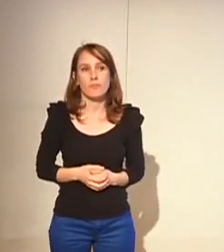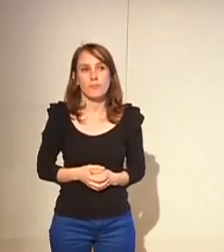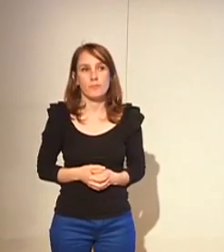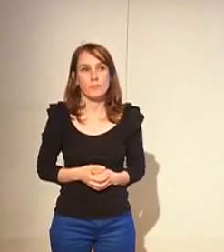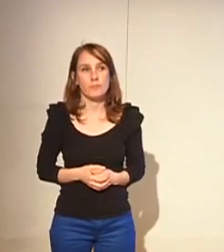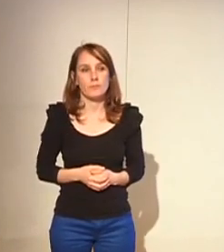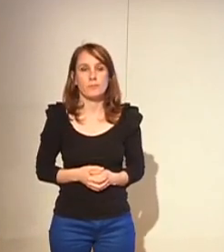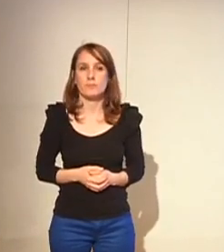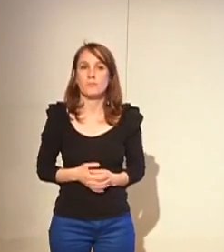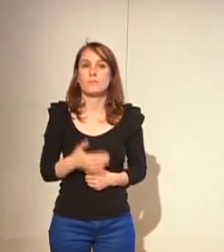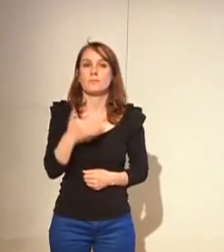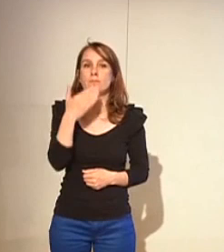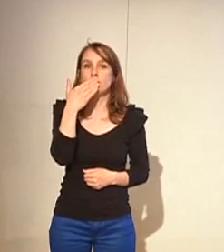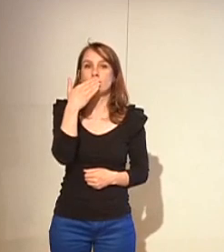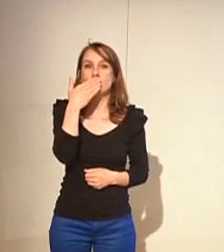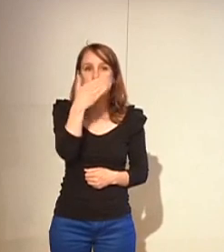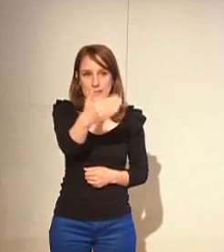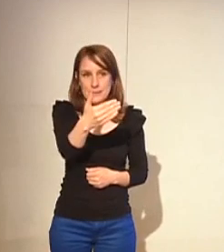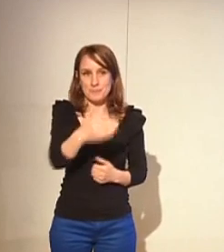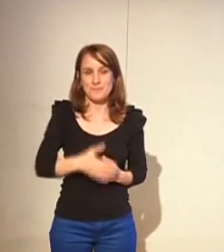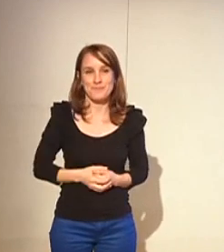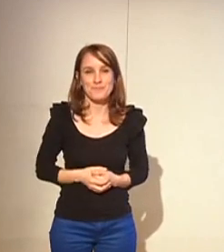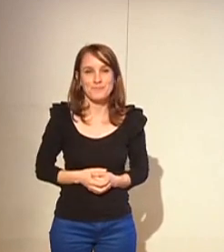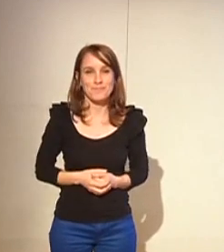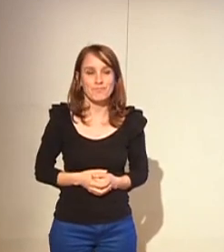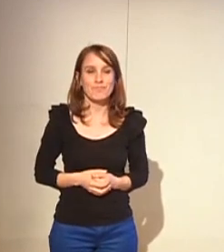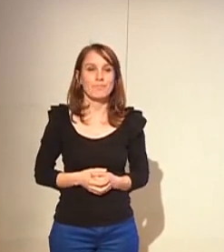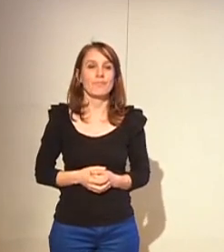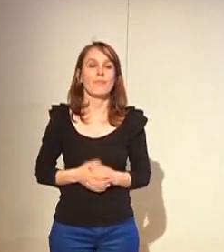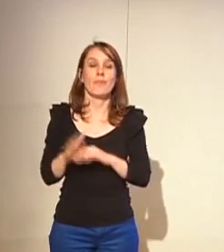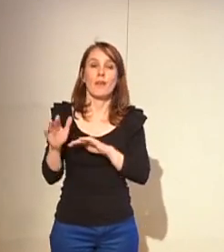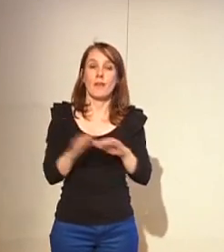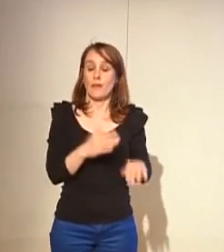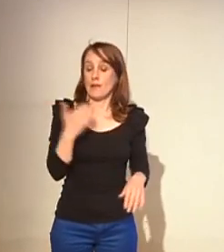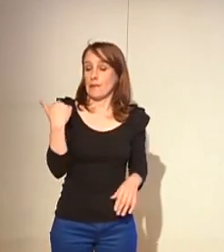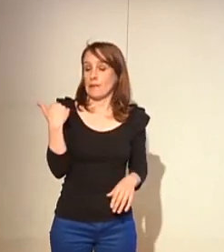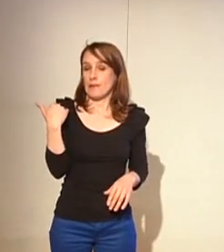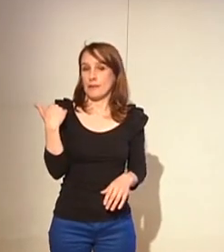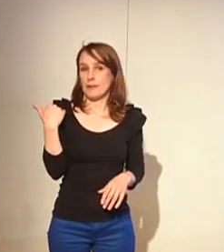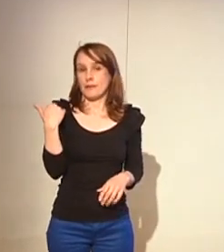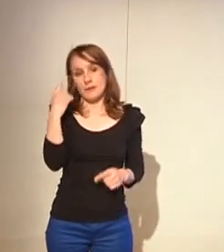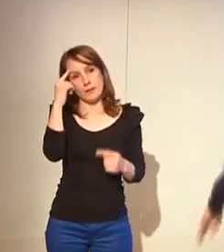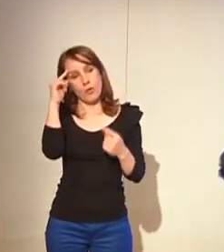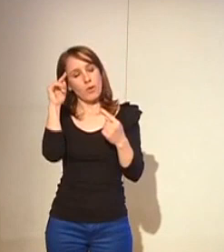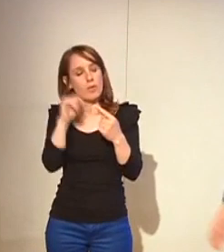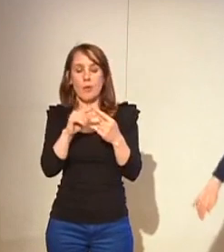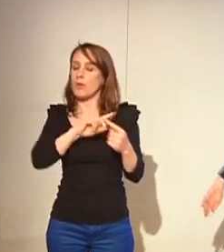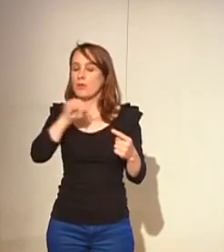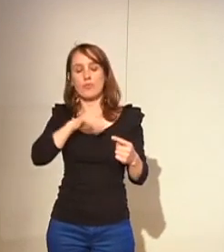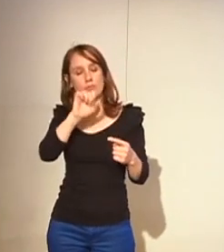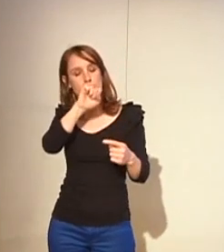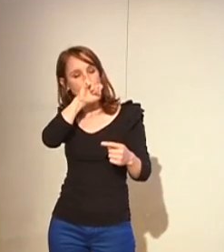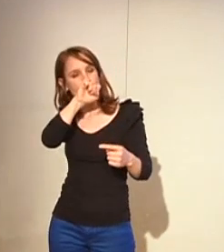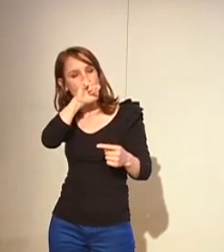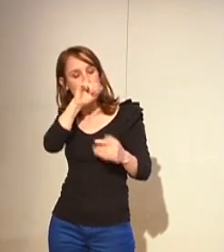remercie merci pour ces interventions euh nous avons fait le choix sur un sujet qui effectivement nous tient à cœur